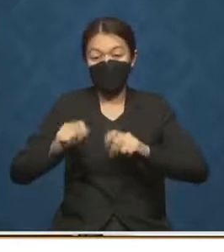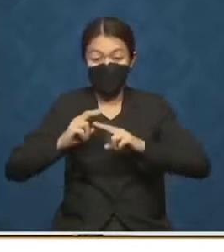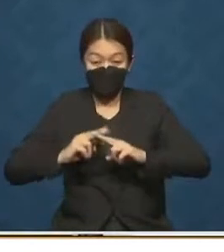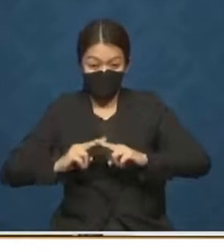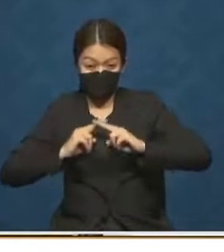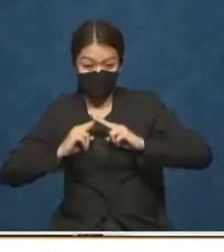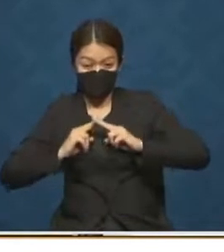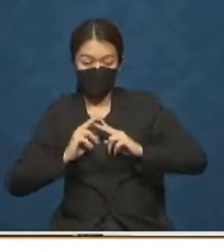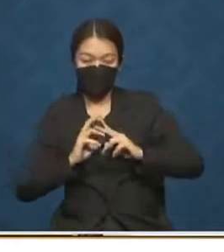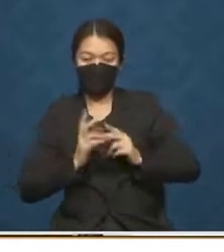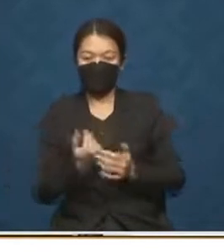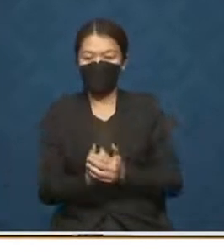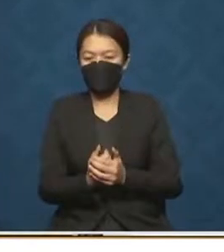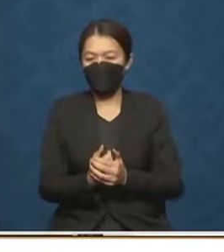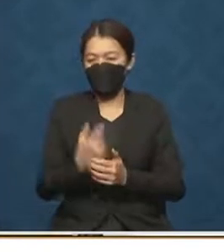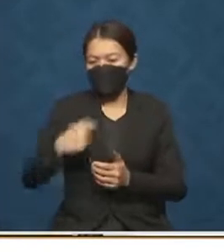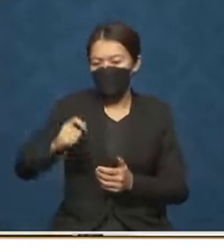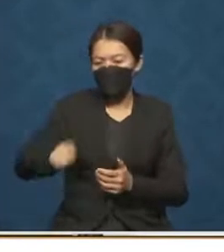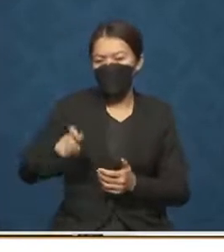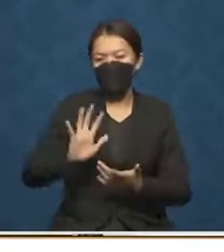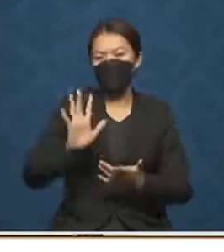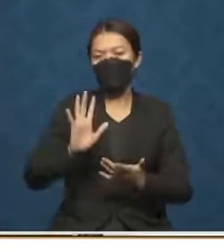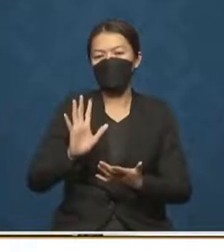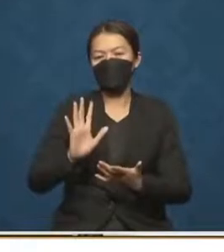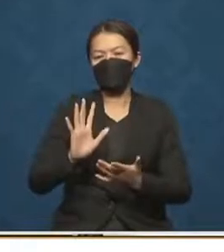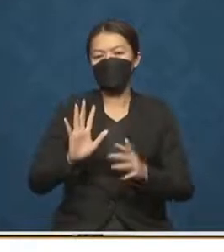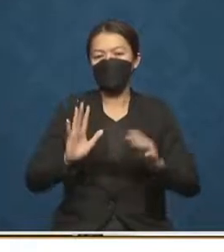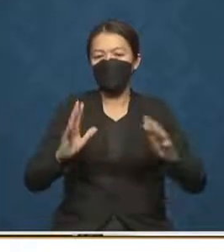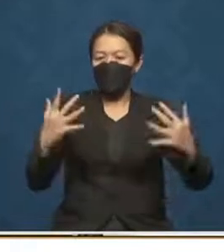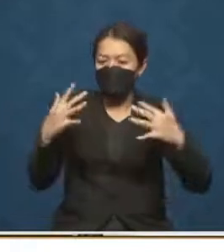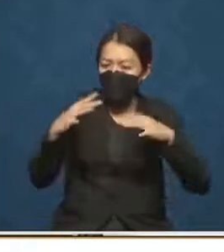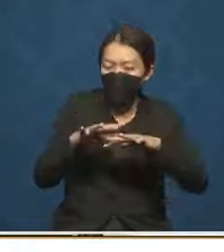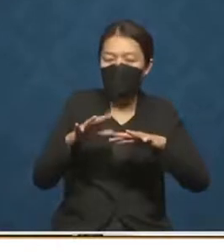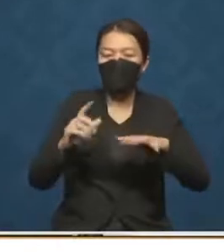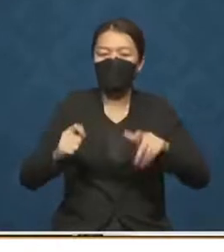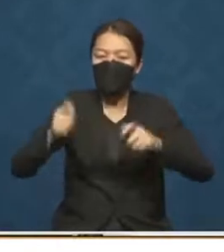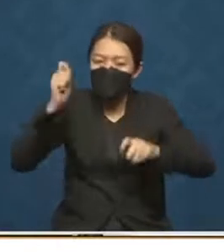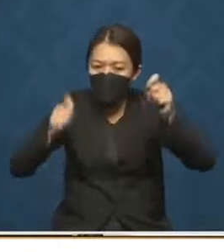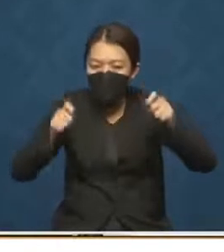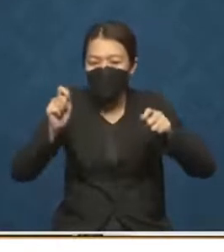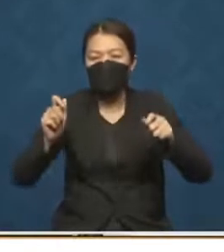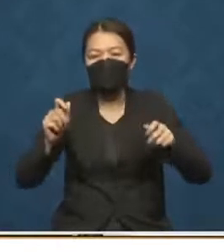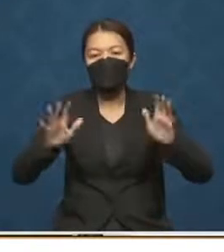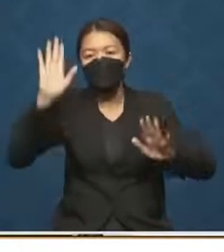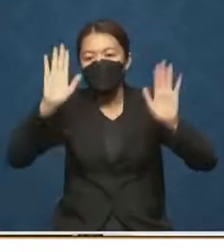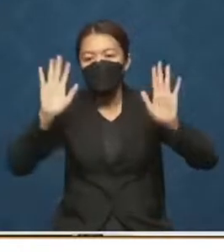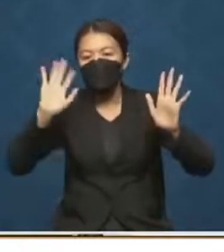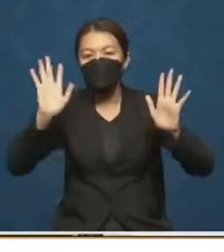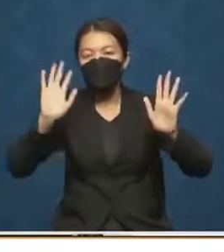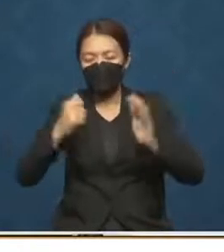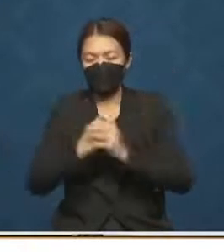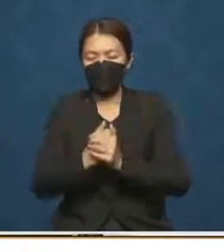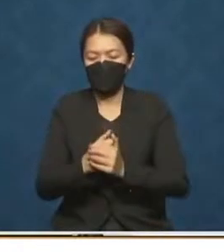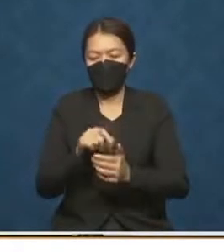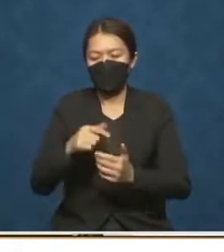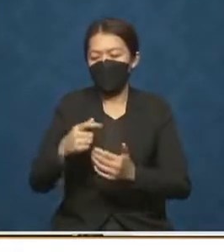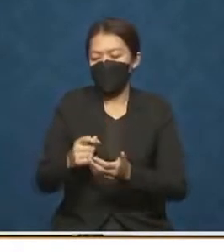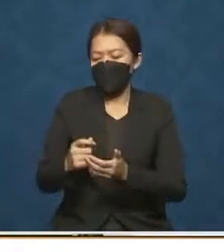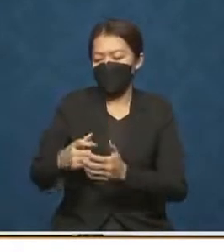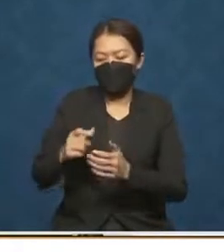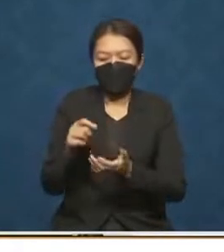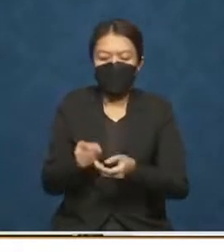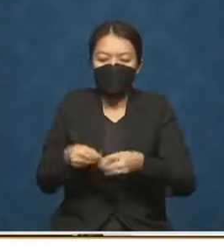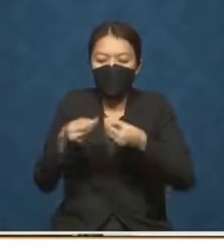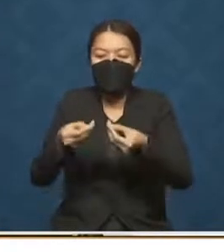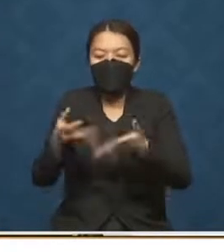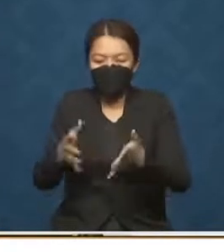ไม่ต้องมการประมูล ต่อกันได้เลยก็อ้างวาโควิด นี่ประเทชาติเสียหายไปเทาไ่ลครับอะไรก็โ